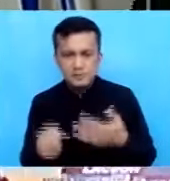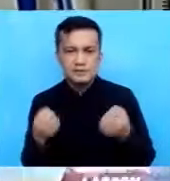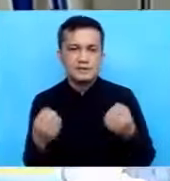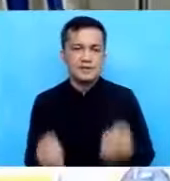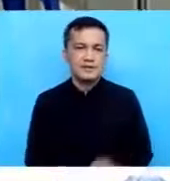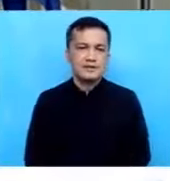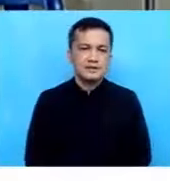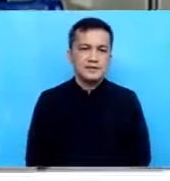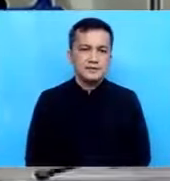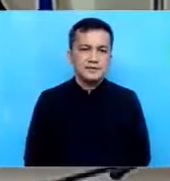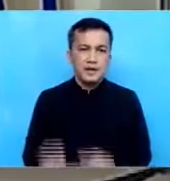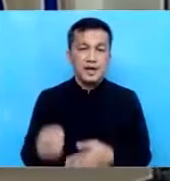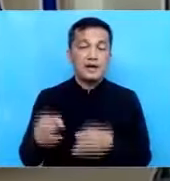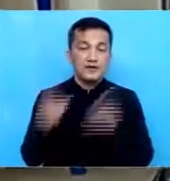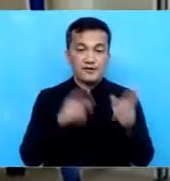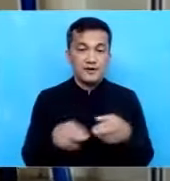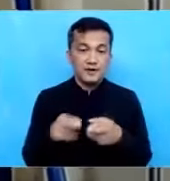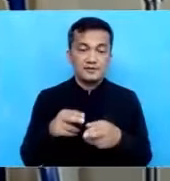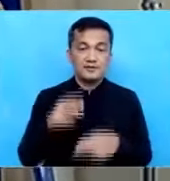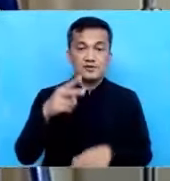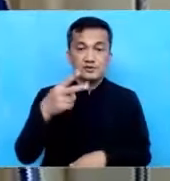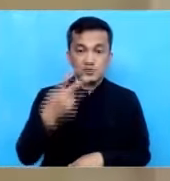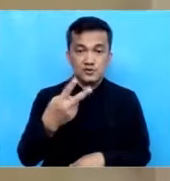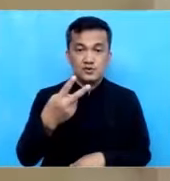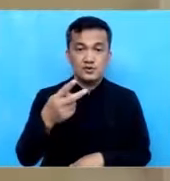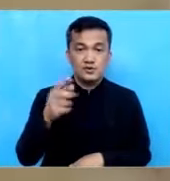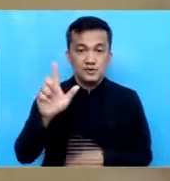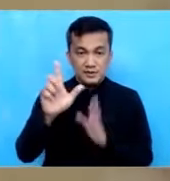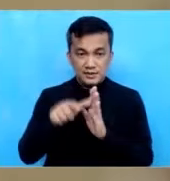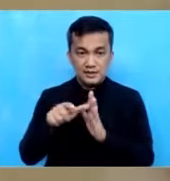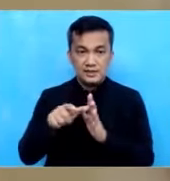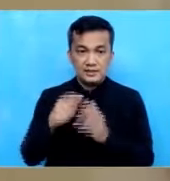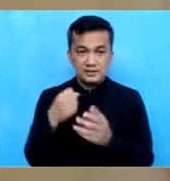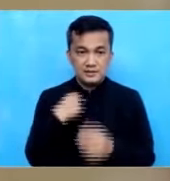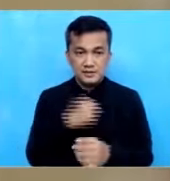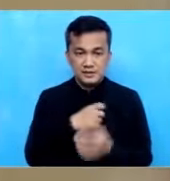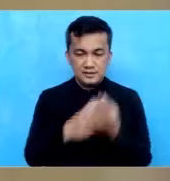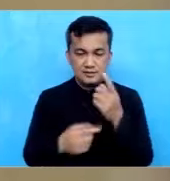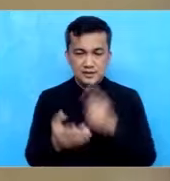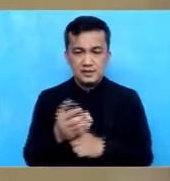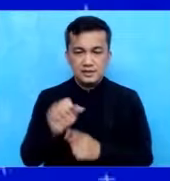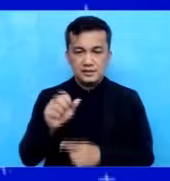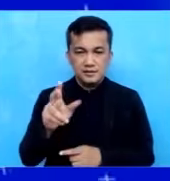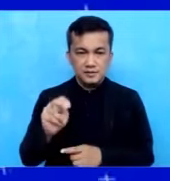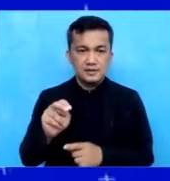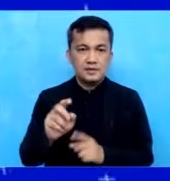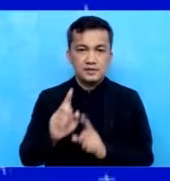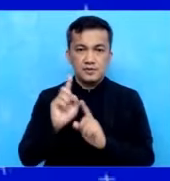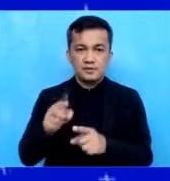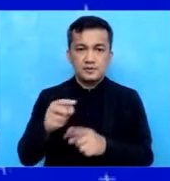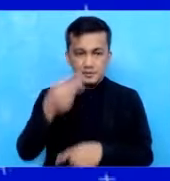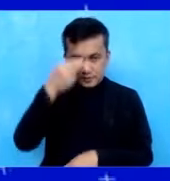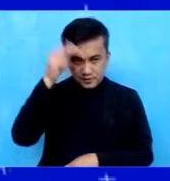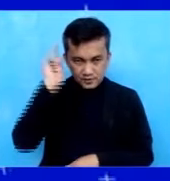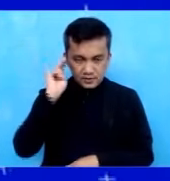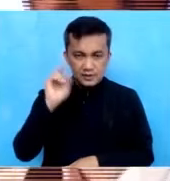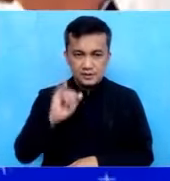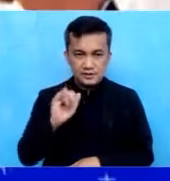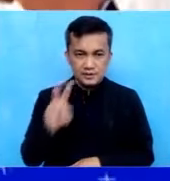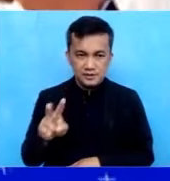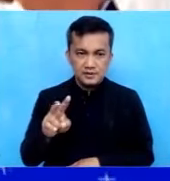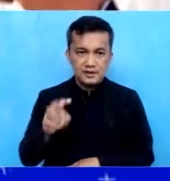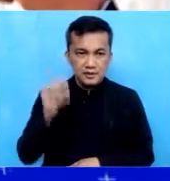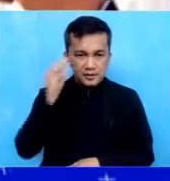Magkaka-round 2 pa mamaya ang senatorial debate ng SMNI kung saan inaasahang dadalo naman sina Gringo Onasan, JV Ejercito, Manny Piñol at